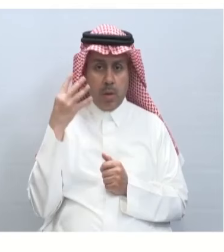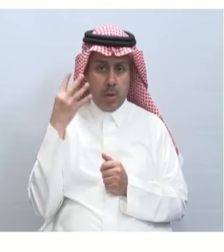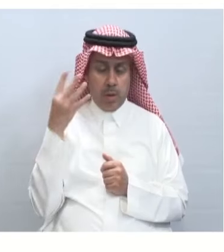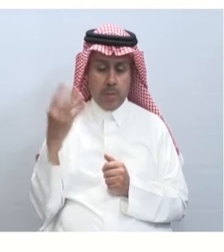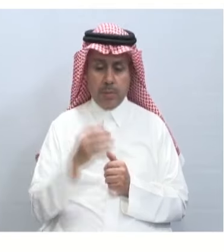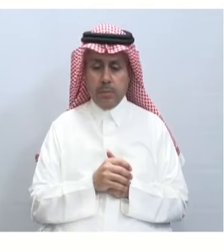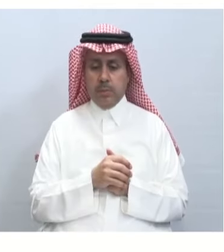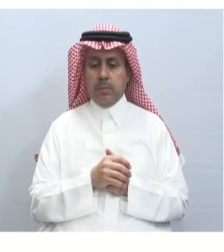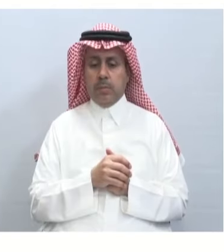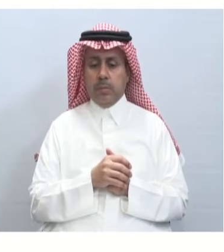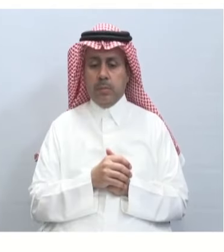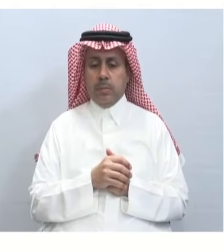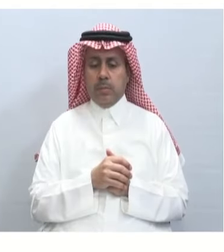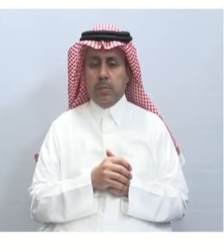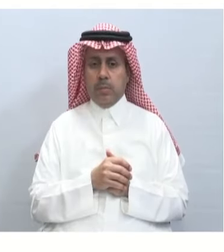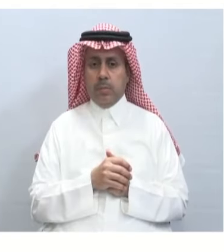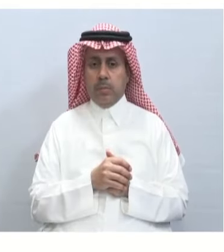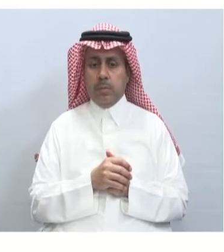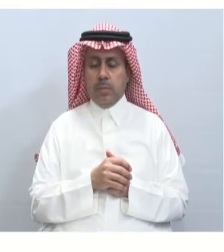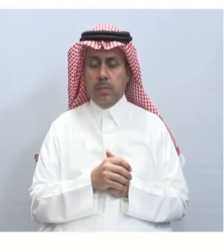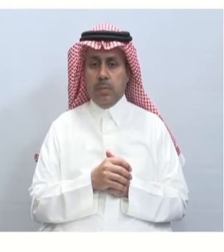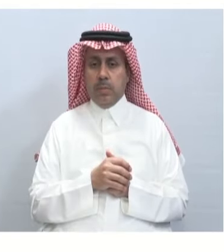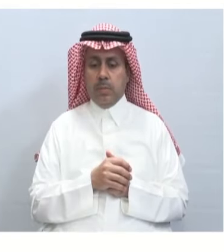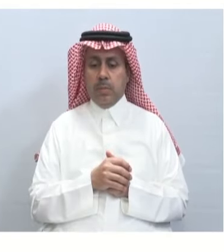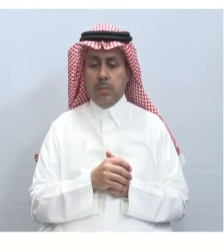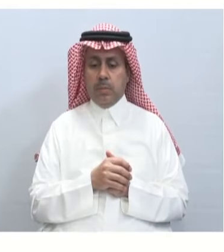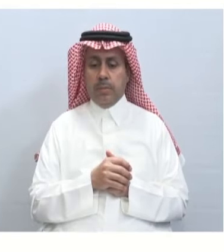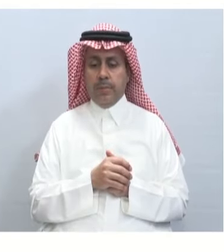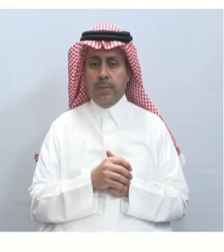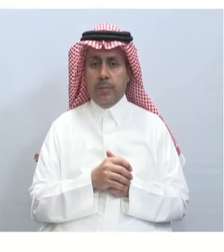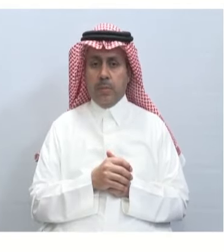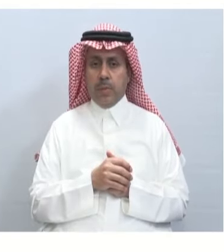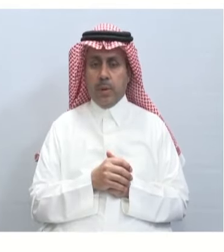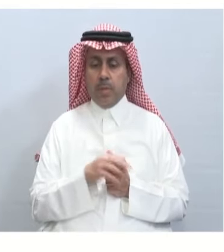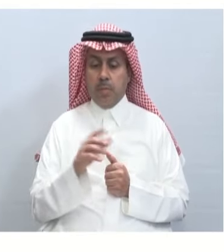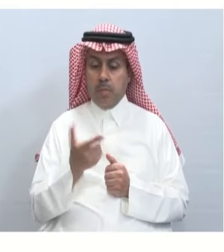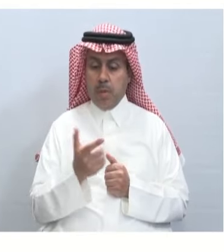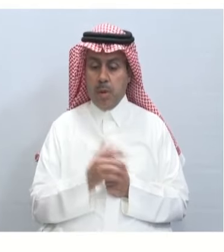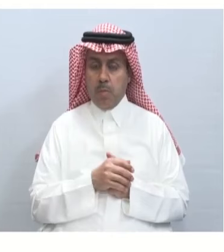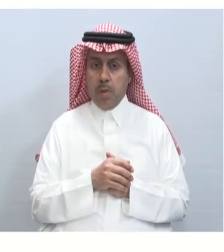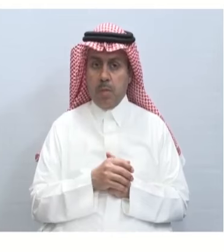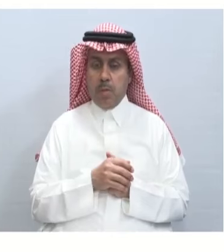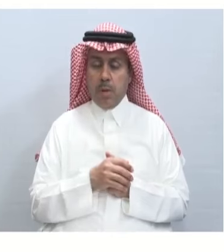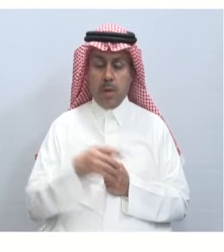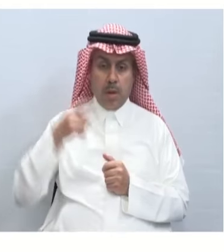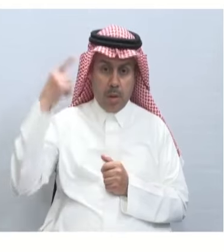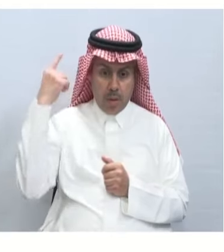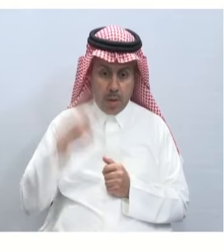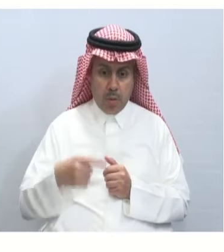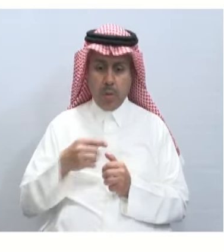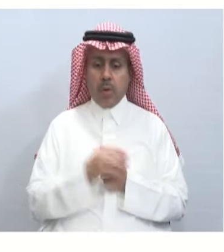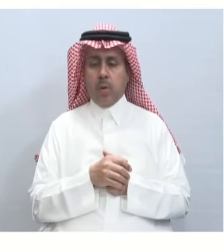السؤال الرابع انتبهوا له جيدا ايضا ابنائي وبناتي